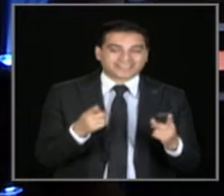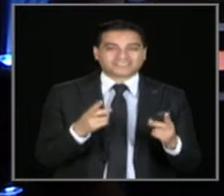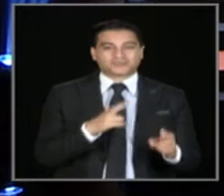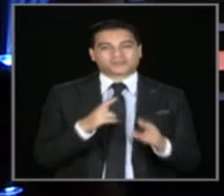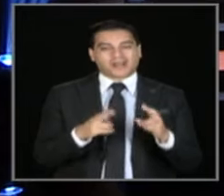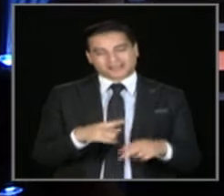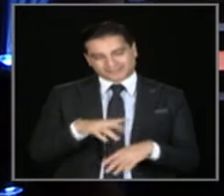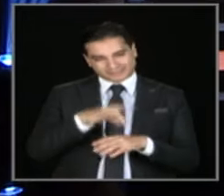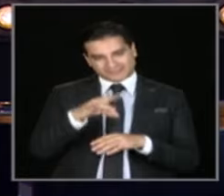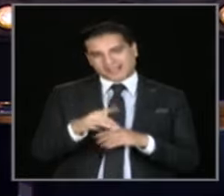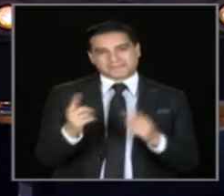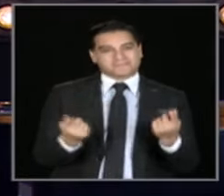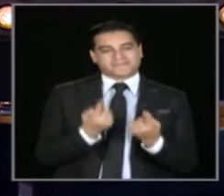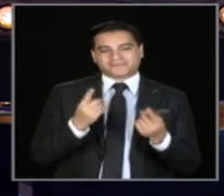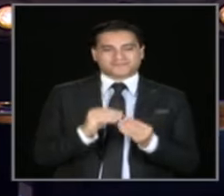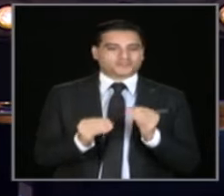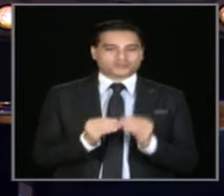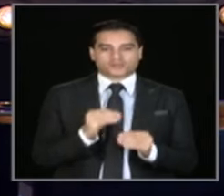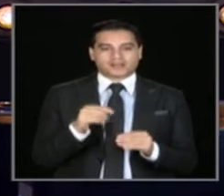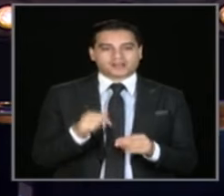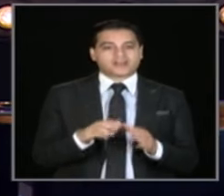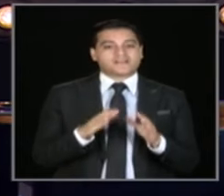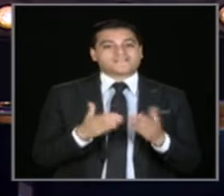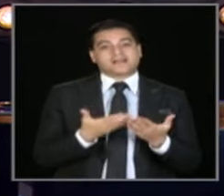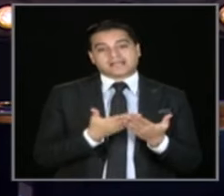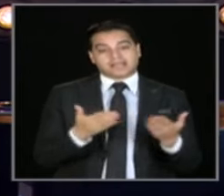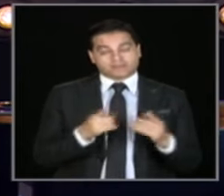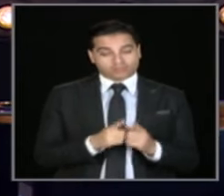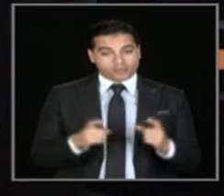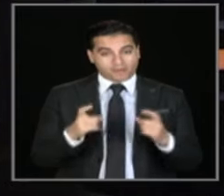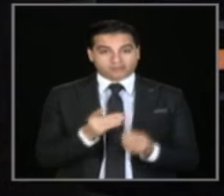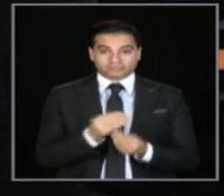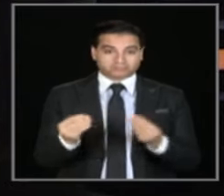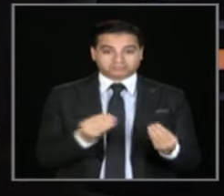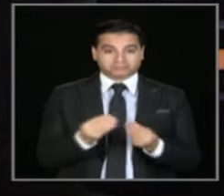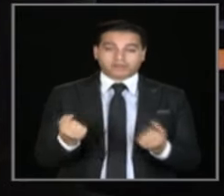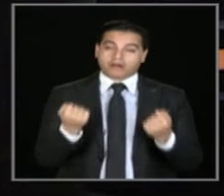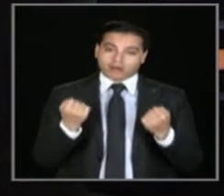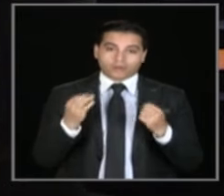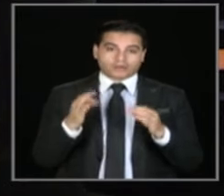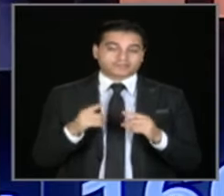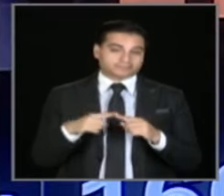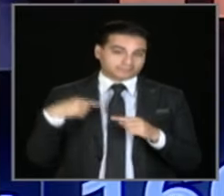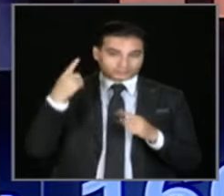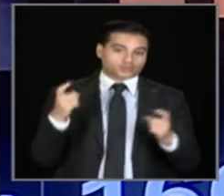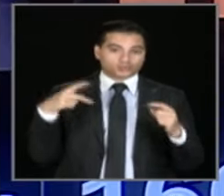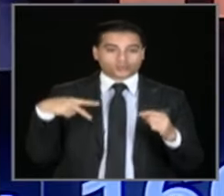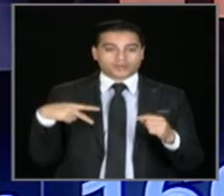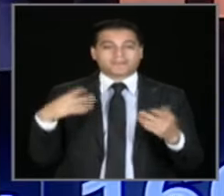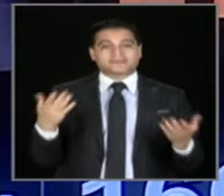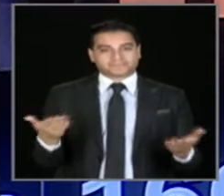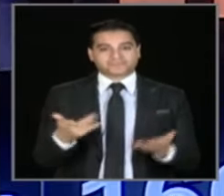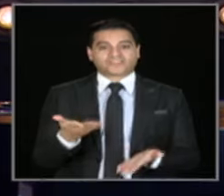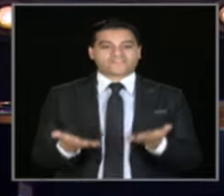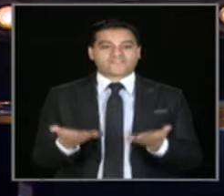سؤال، مفيش مشكلة. فريق كوميكس، مباراة ودية قوية استعداداً لدور الثمانية،